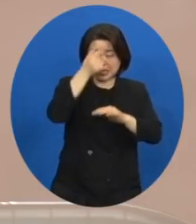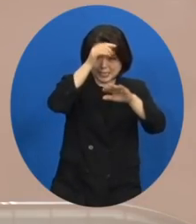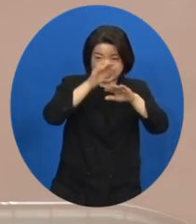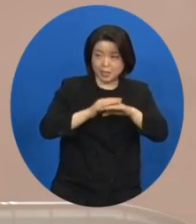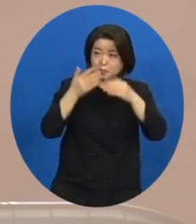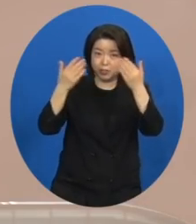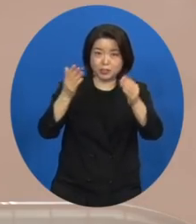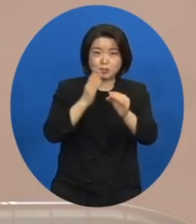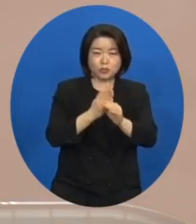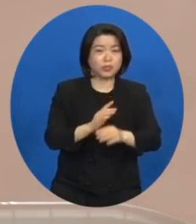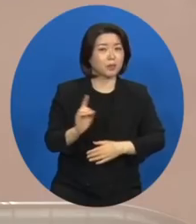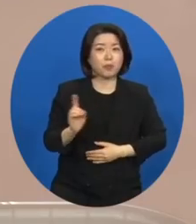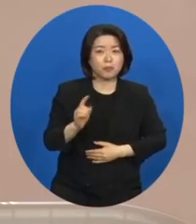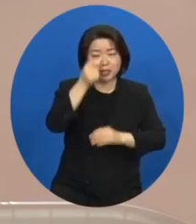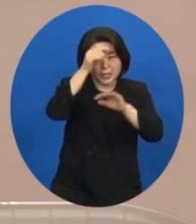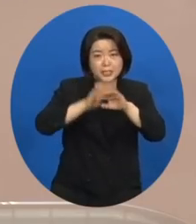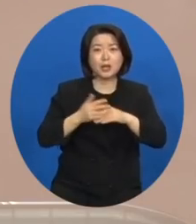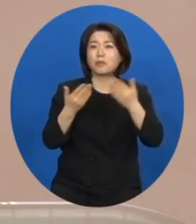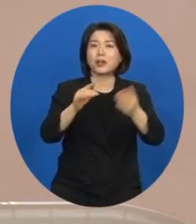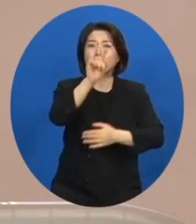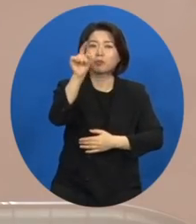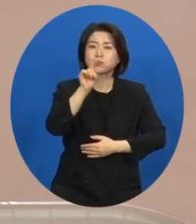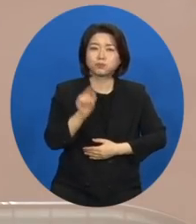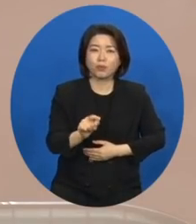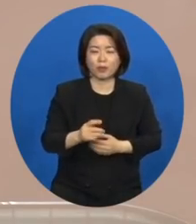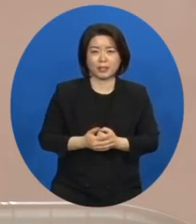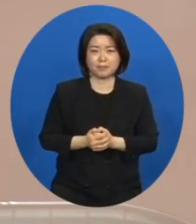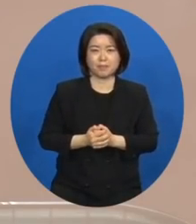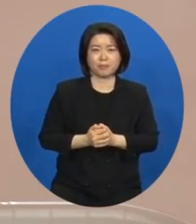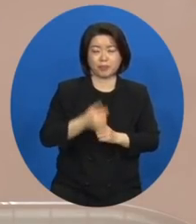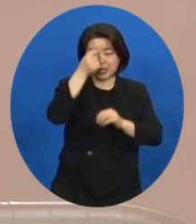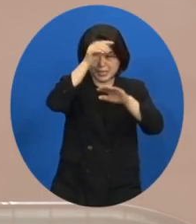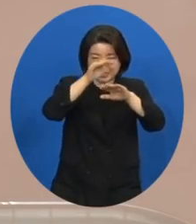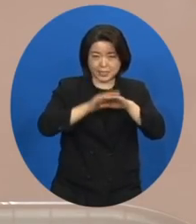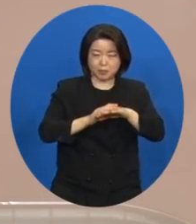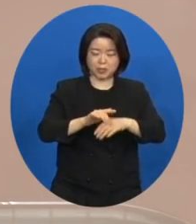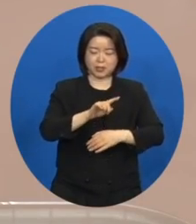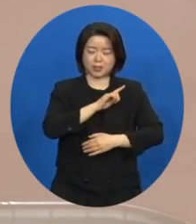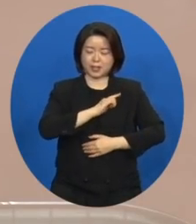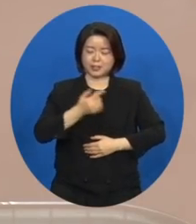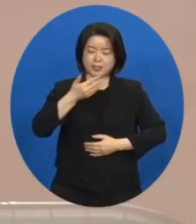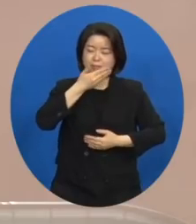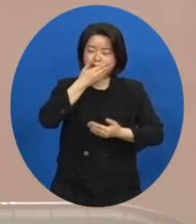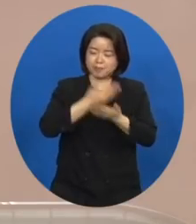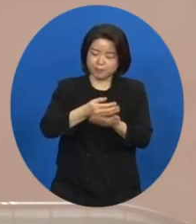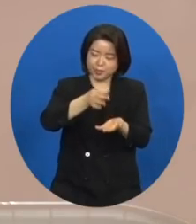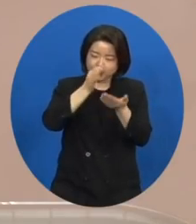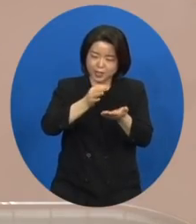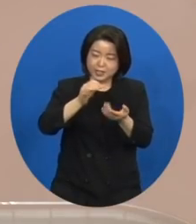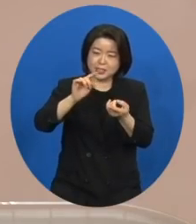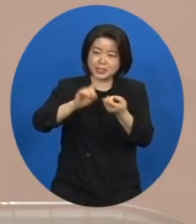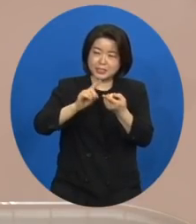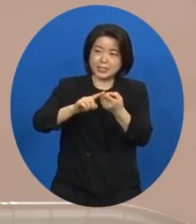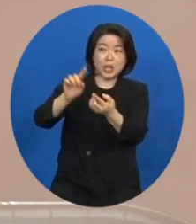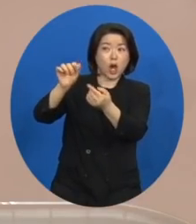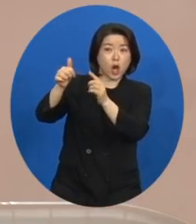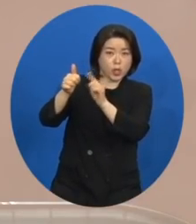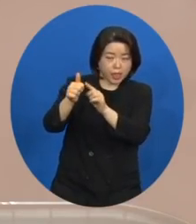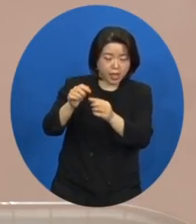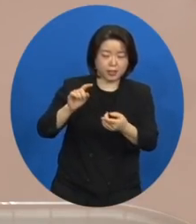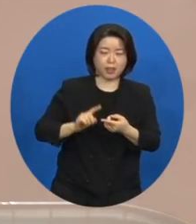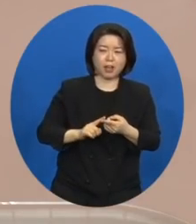예배를 드리고 있잖아요 예배는 요 가장 가치 있는 대상에 대해서 가장 가치가